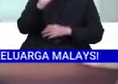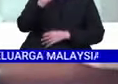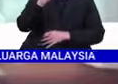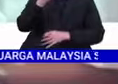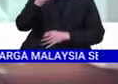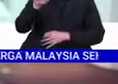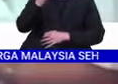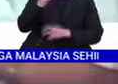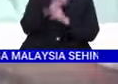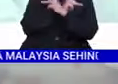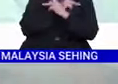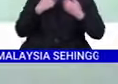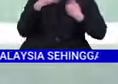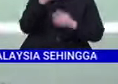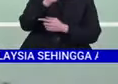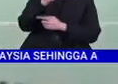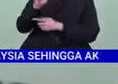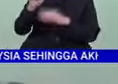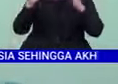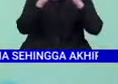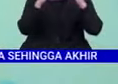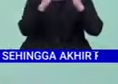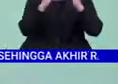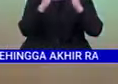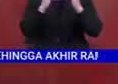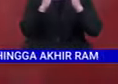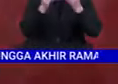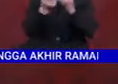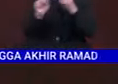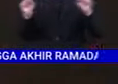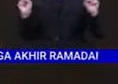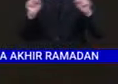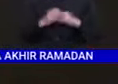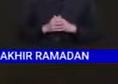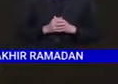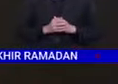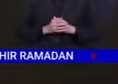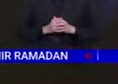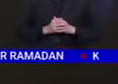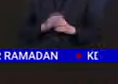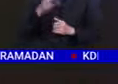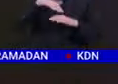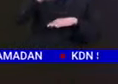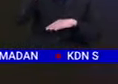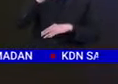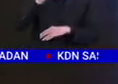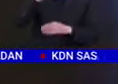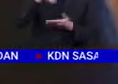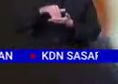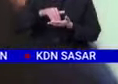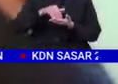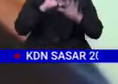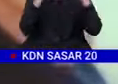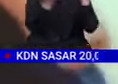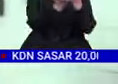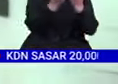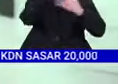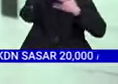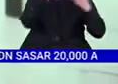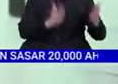dapat menyediakan 84 katil pada 11 masa stakat ini lebih 80.000 waris pesakit